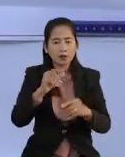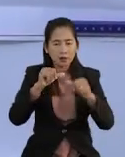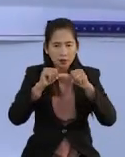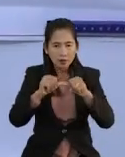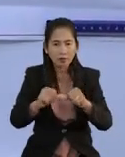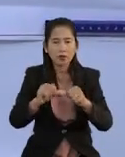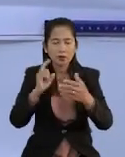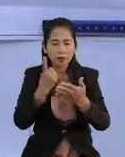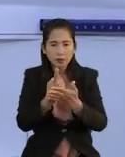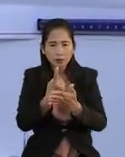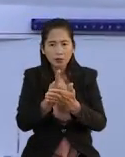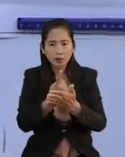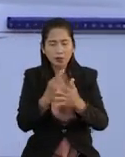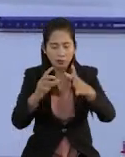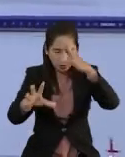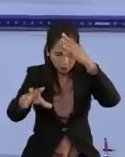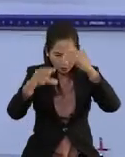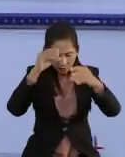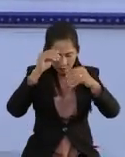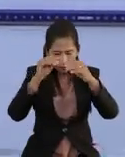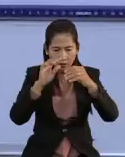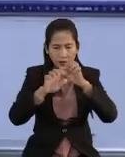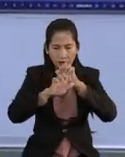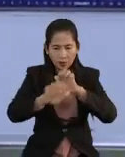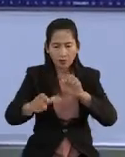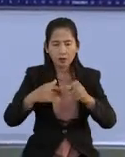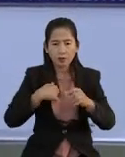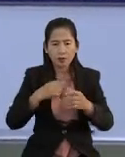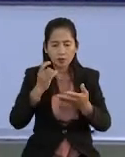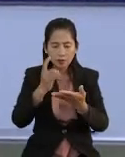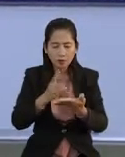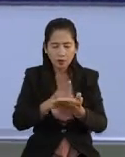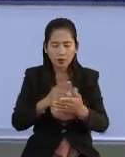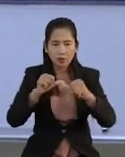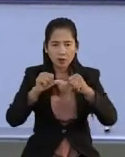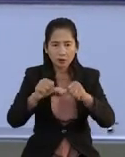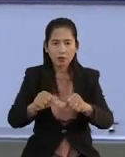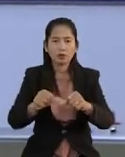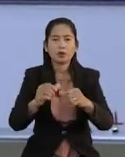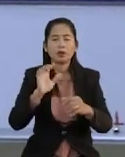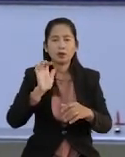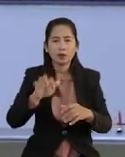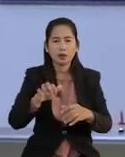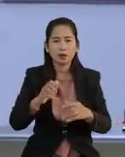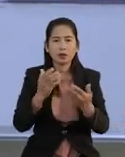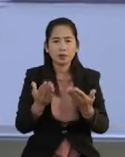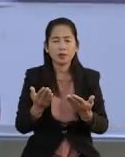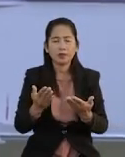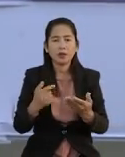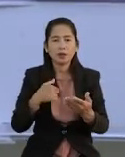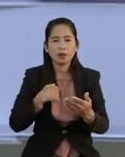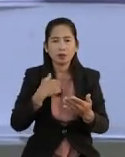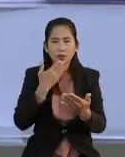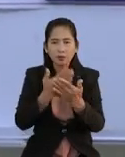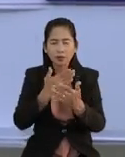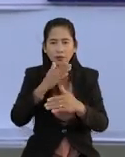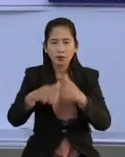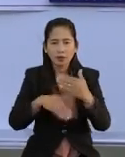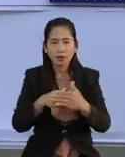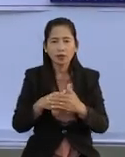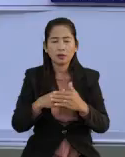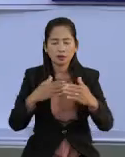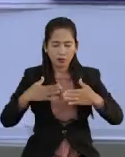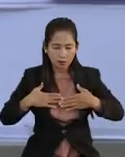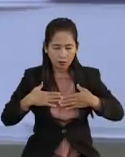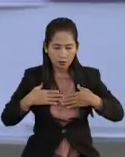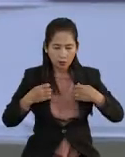bản to cho rùm sắp xa pi trong ngày chỉ mùi nẹt kêu nơi mê rin bản to tiệt chả tận tâm nâng ní sông con từng học nên miết